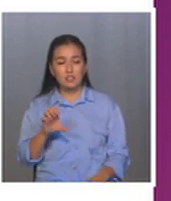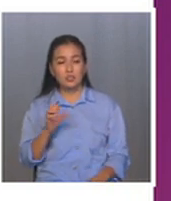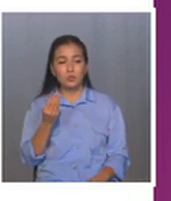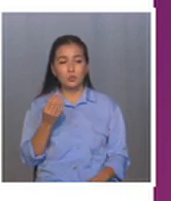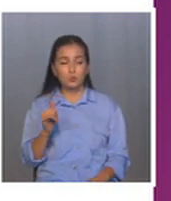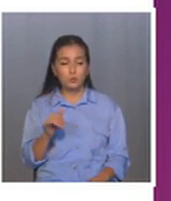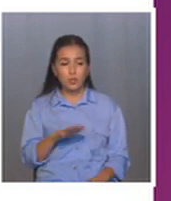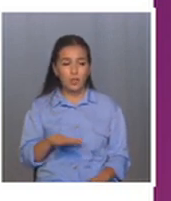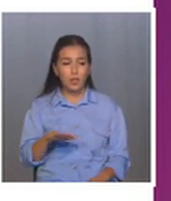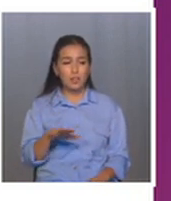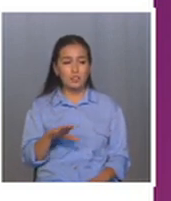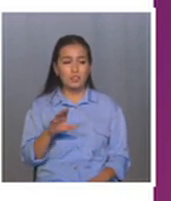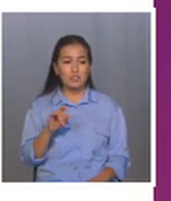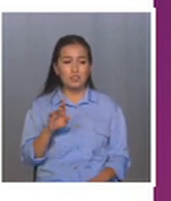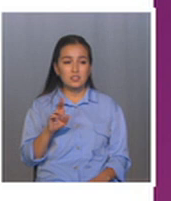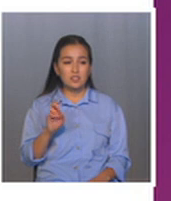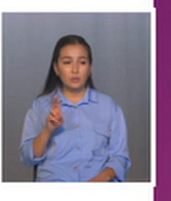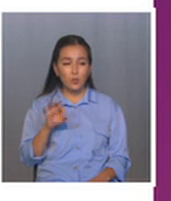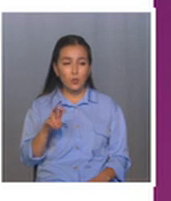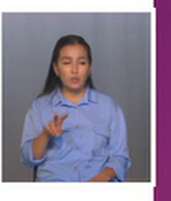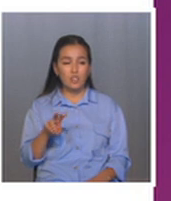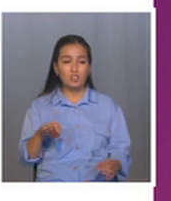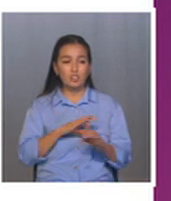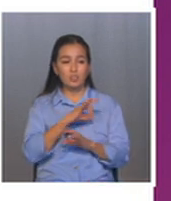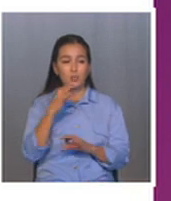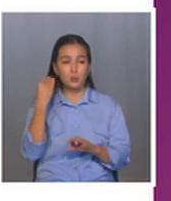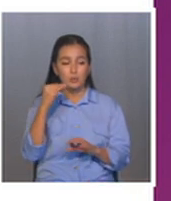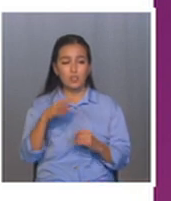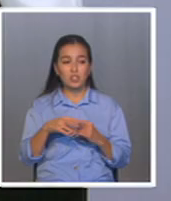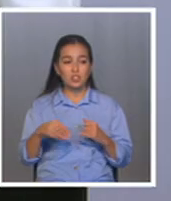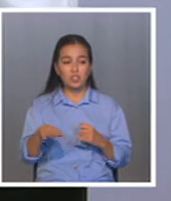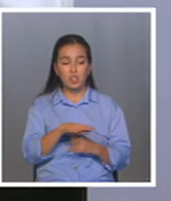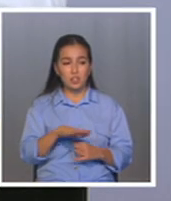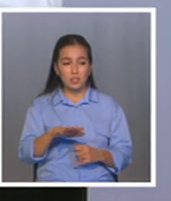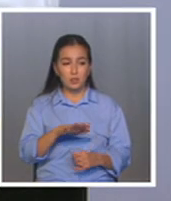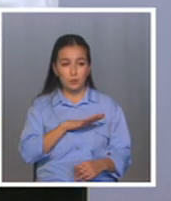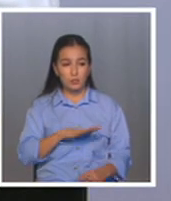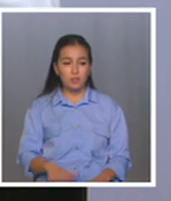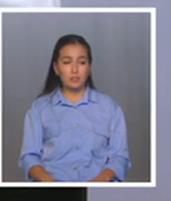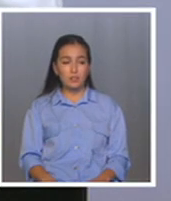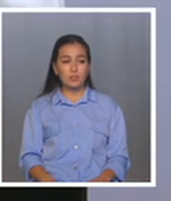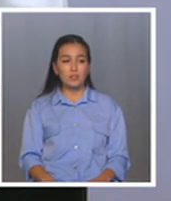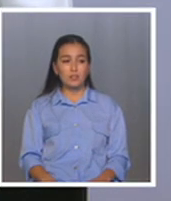алқабы, Ыстықкөл, Шығыс Түркістан жерінен өткен.